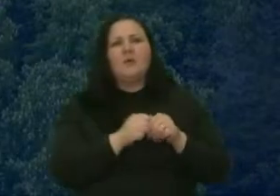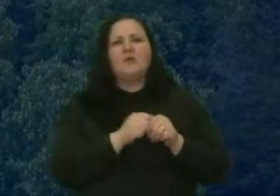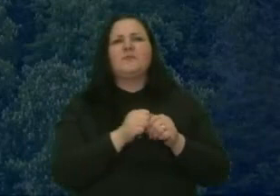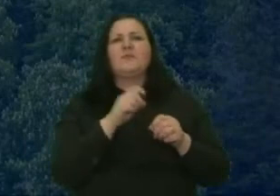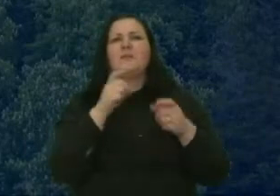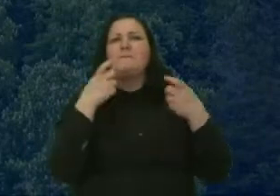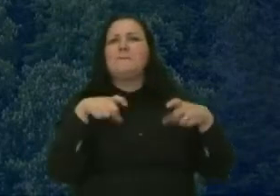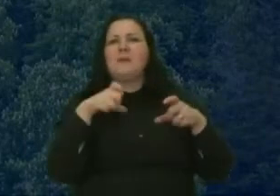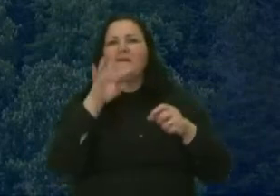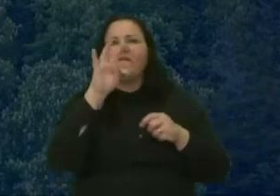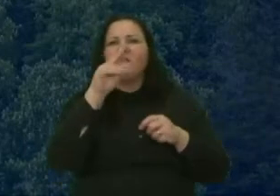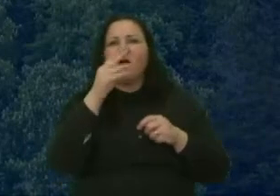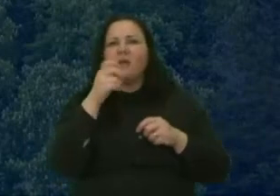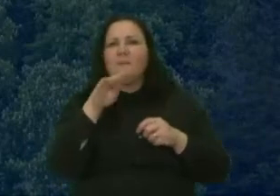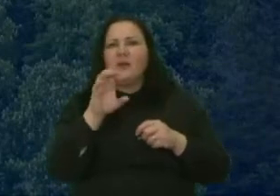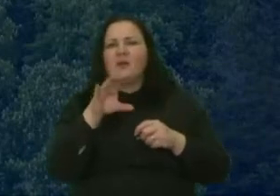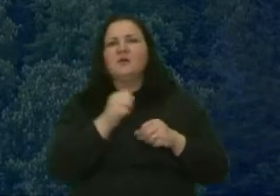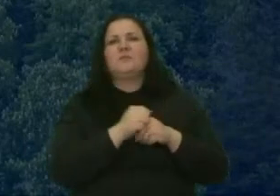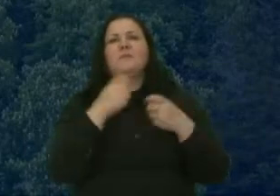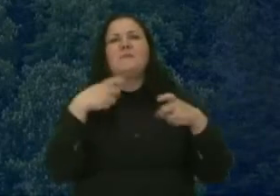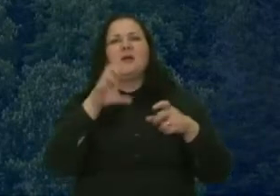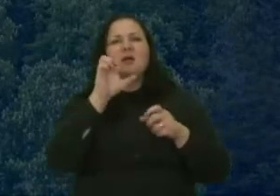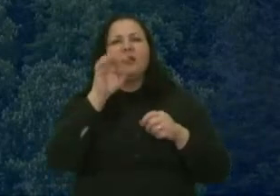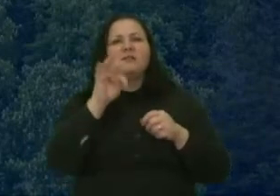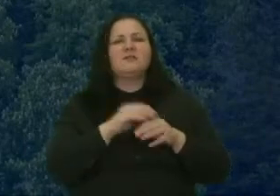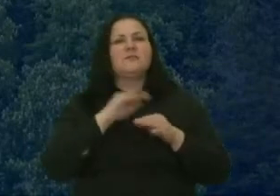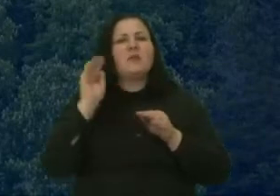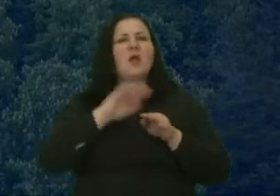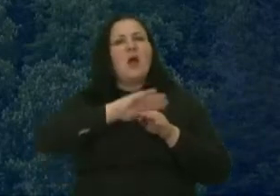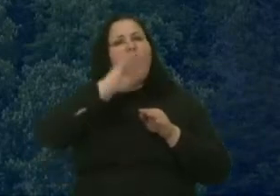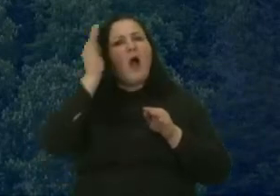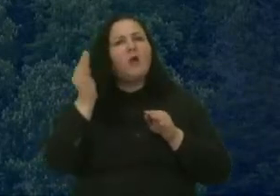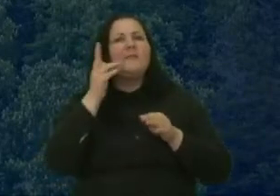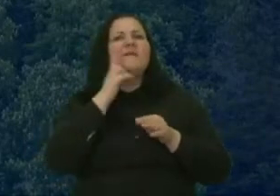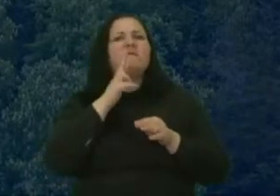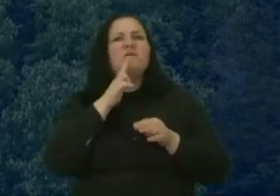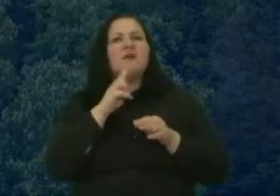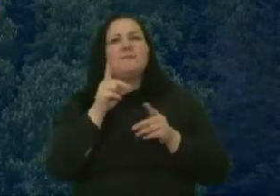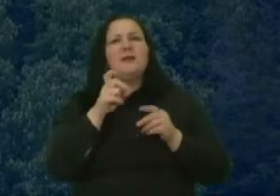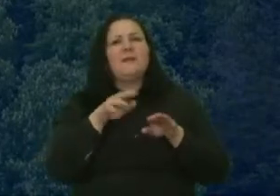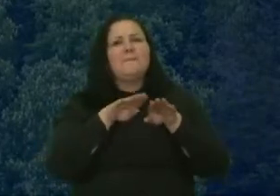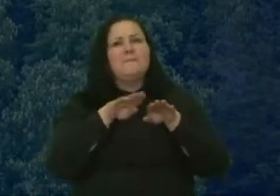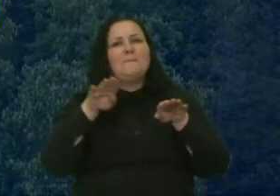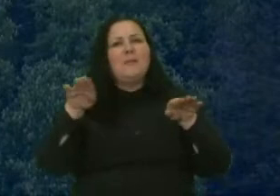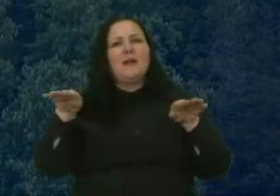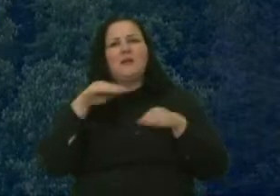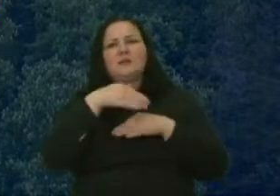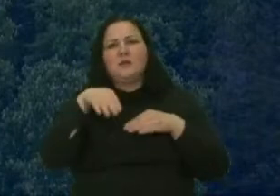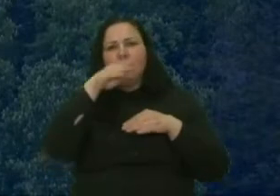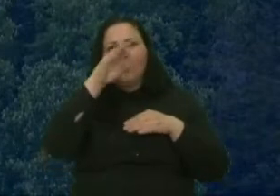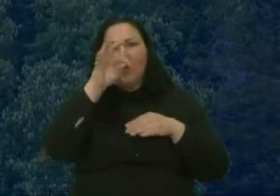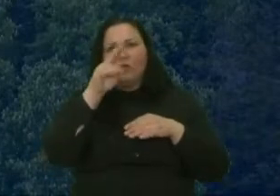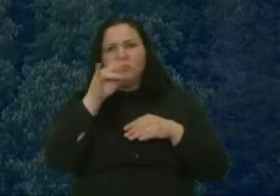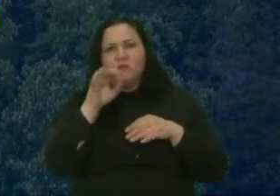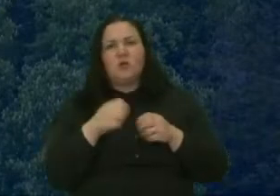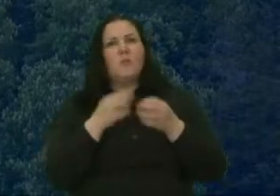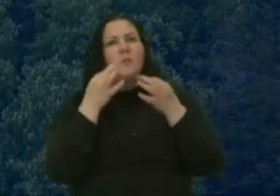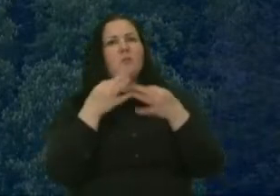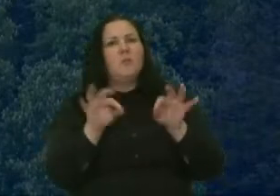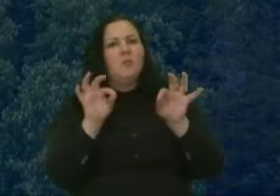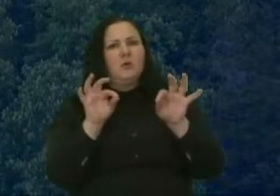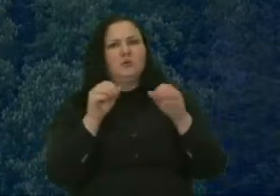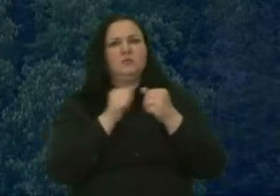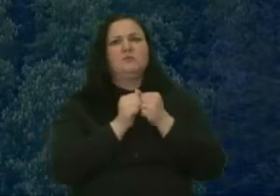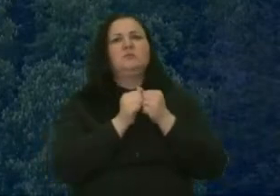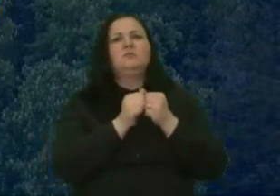Farmec lucrările la parcul s acoperiș verde pe parkingul de la Moților reabilitarea urbană amenajarea Park